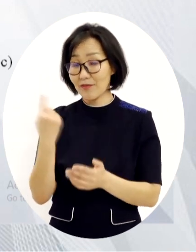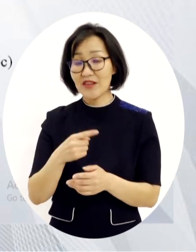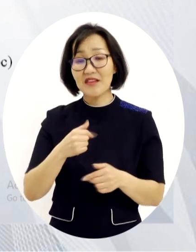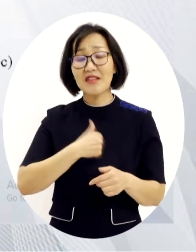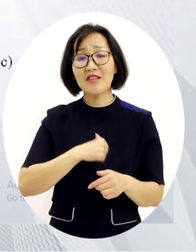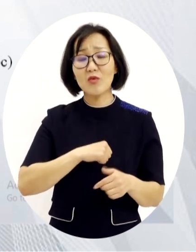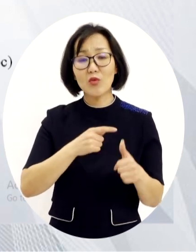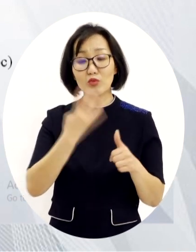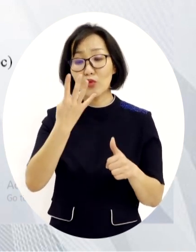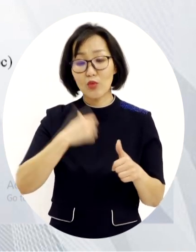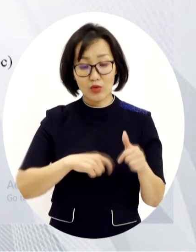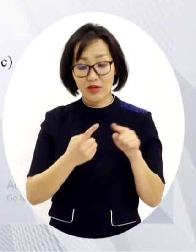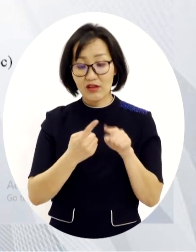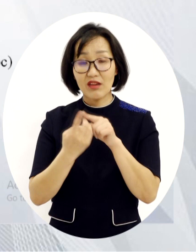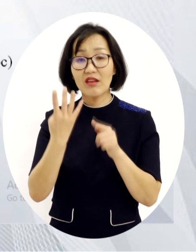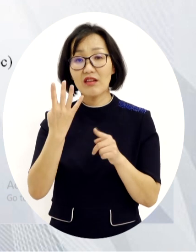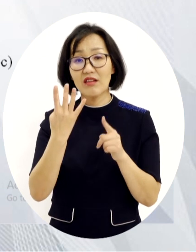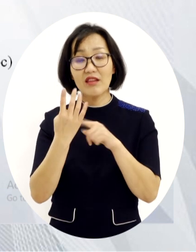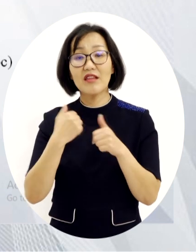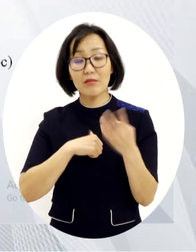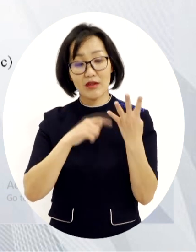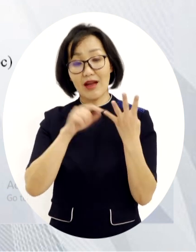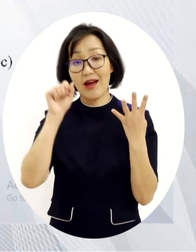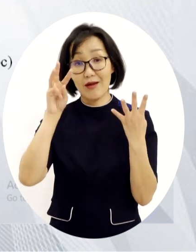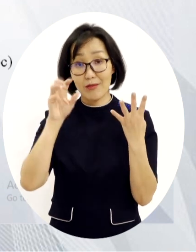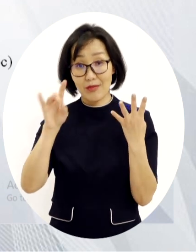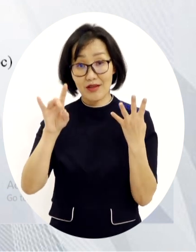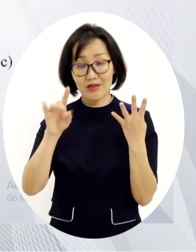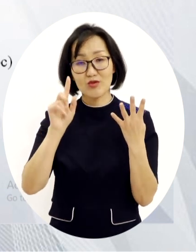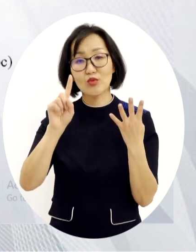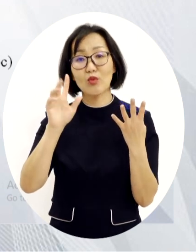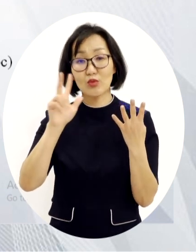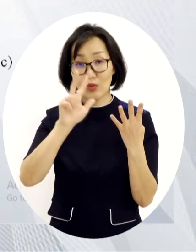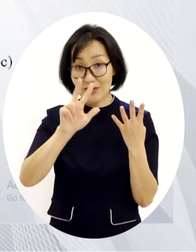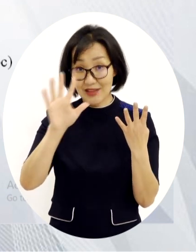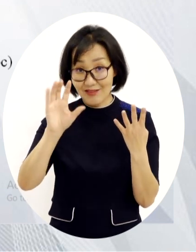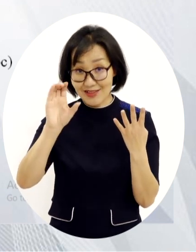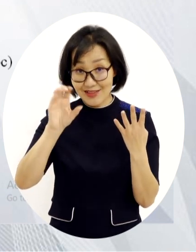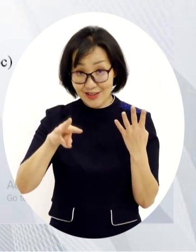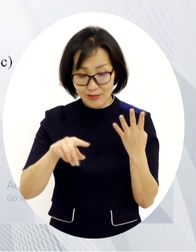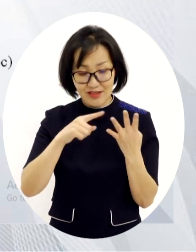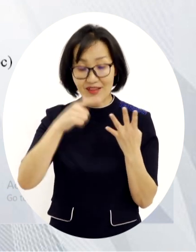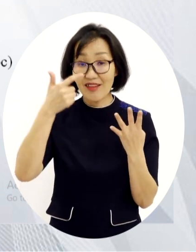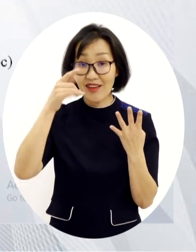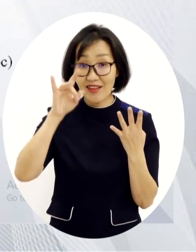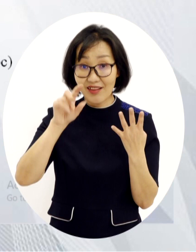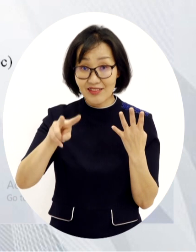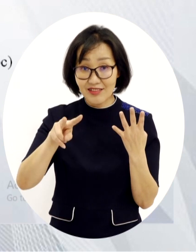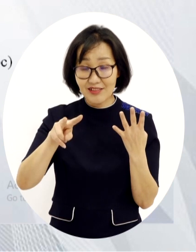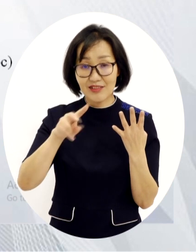За хин гэдэг хүүхдүүд байна уу? Амар 135 см.